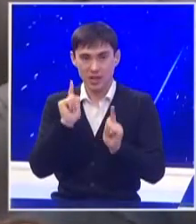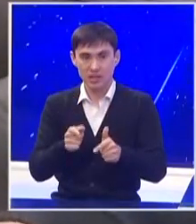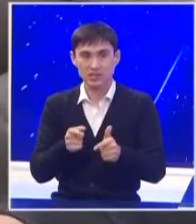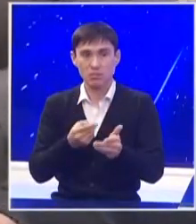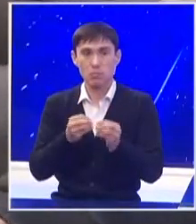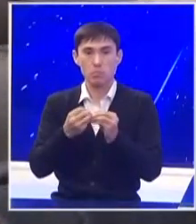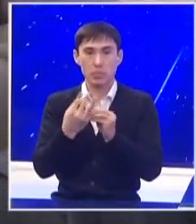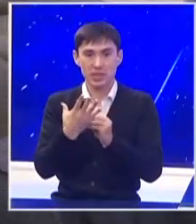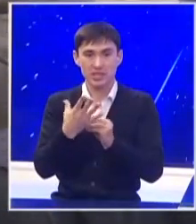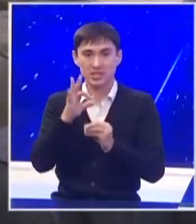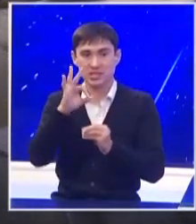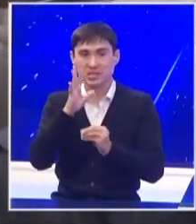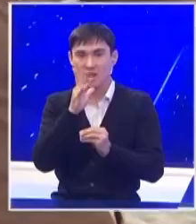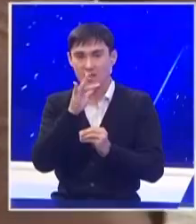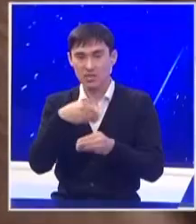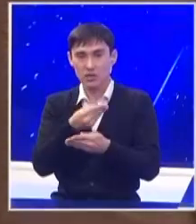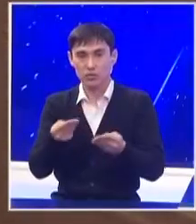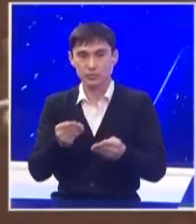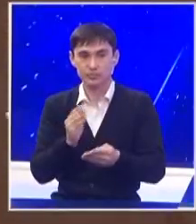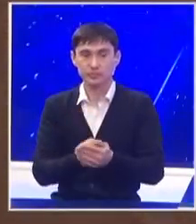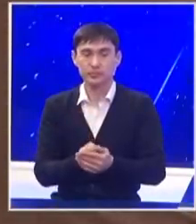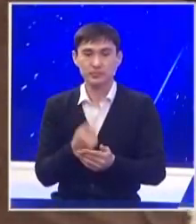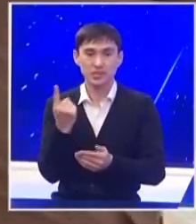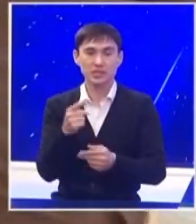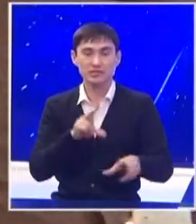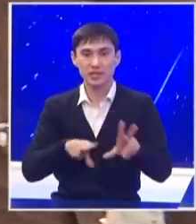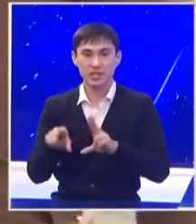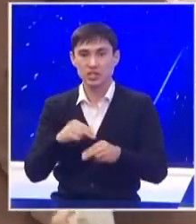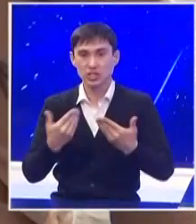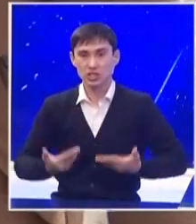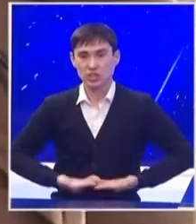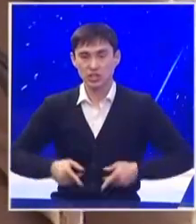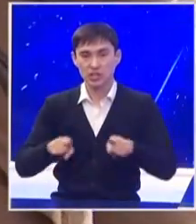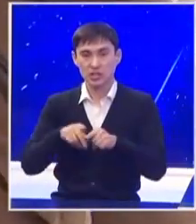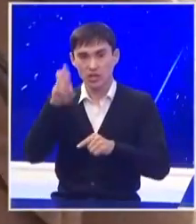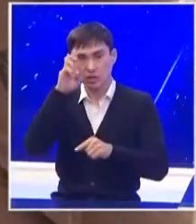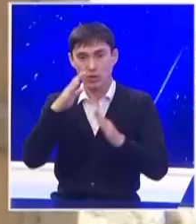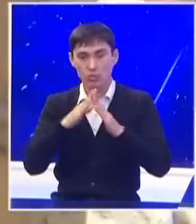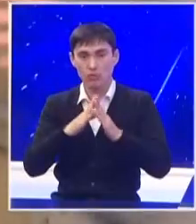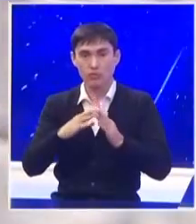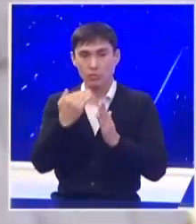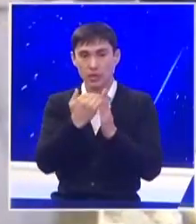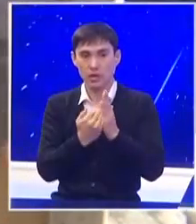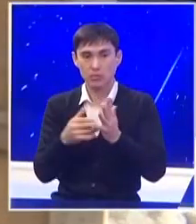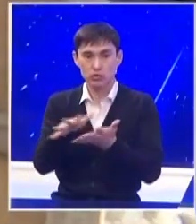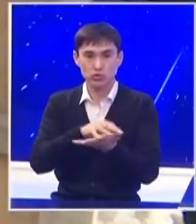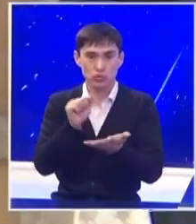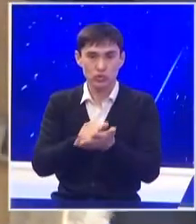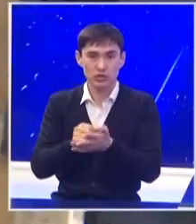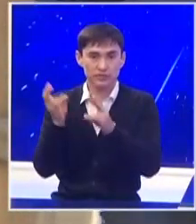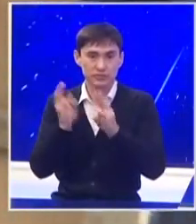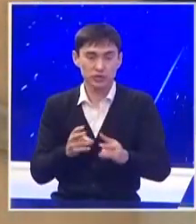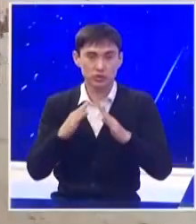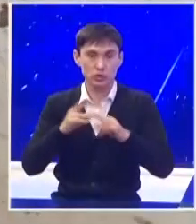там на 15 лет дают же, да? Оплачивают. Единственная надежда жителей таких домов – государственная программа, когда сносят их аварийное жилье